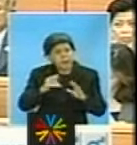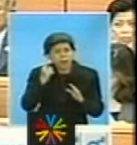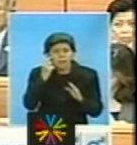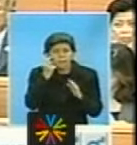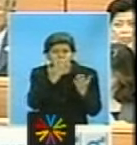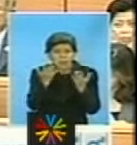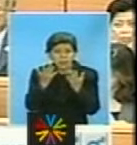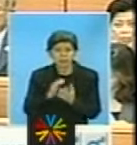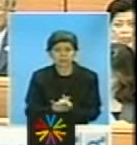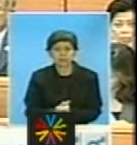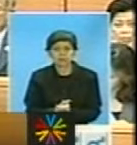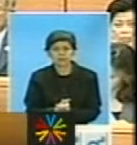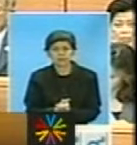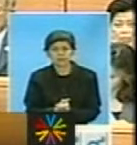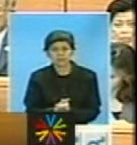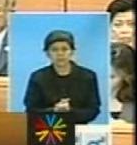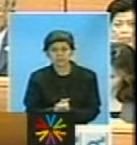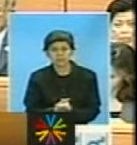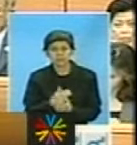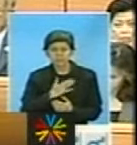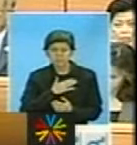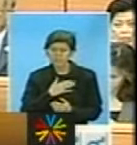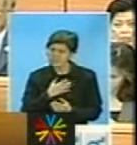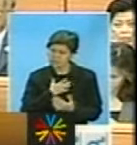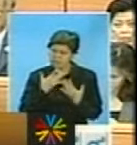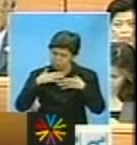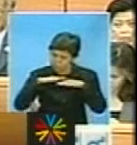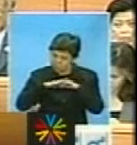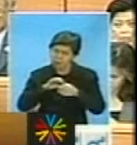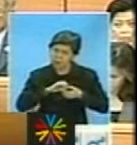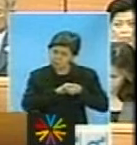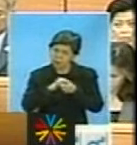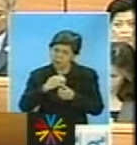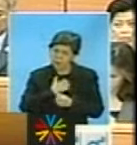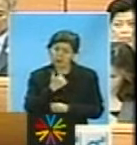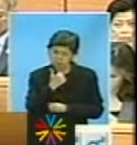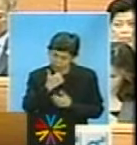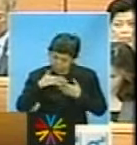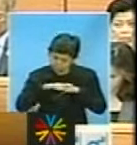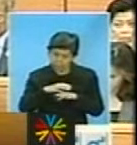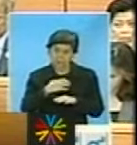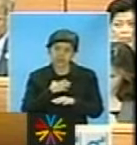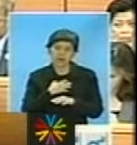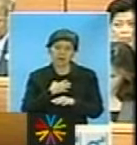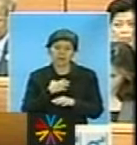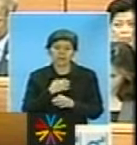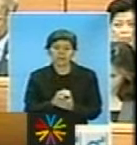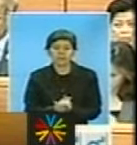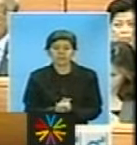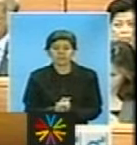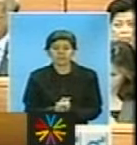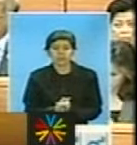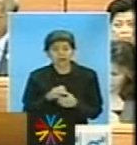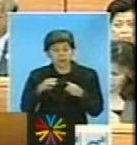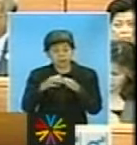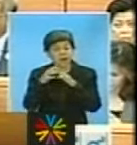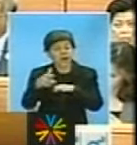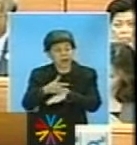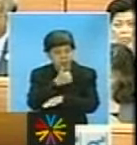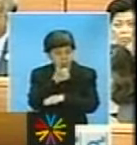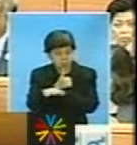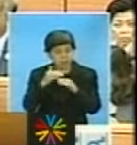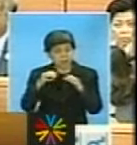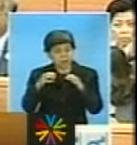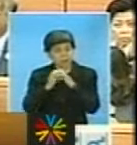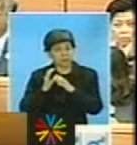อย่างไรถึงอยากให้มีการปรองดองผมก็อยากให้มีการปรองดองพรรคการเมืองอย่าง